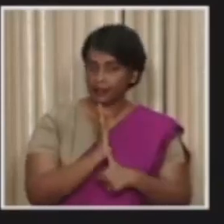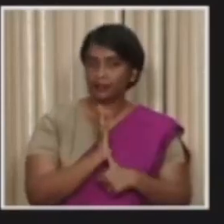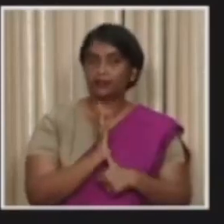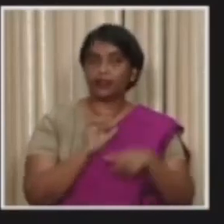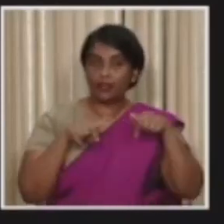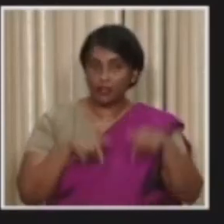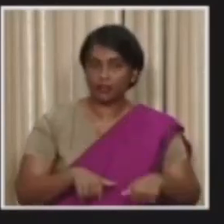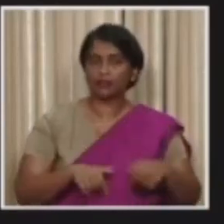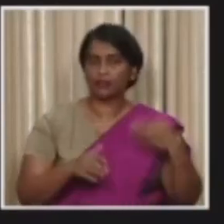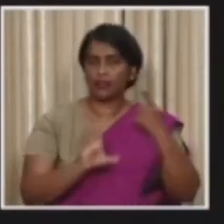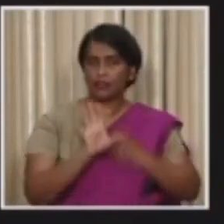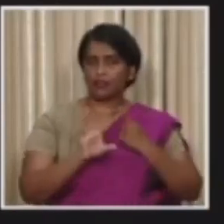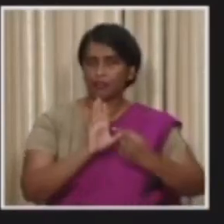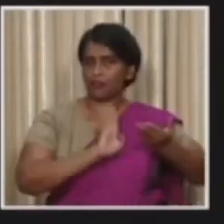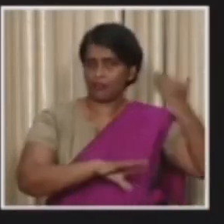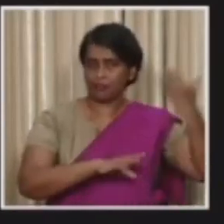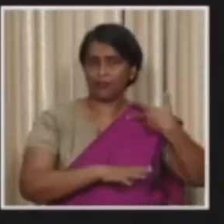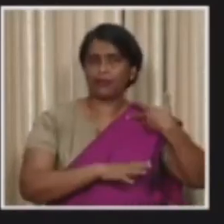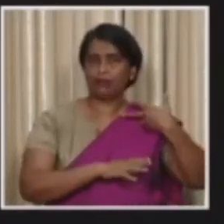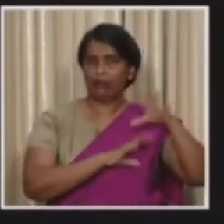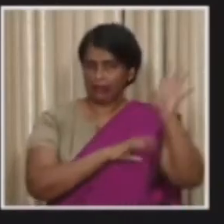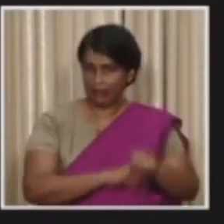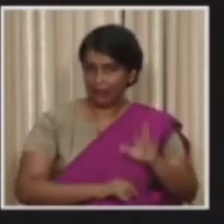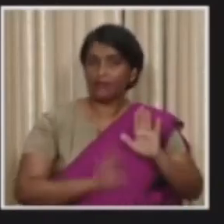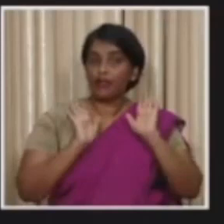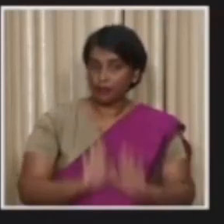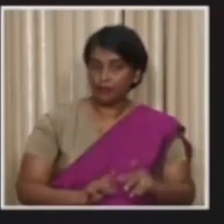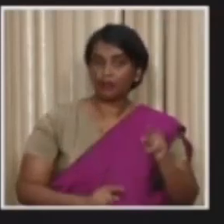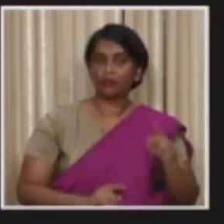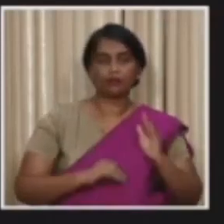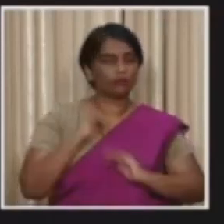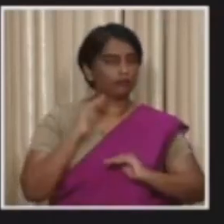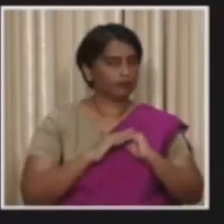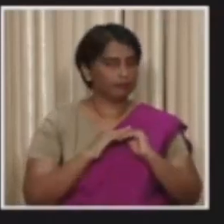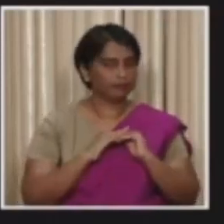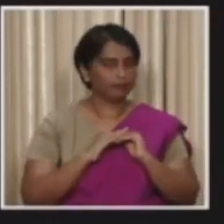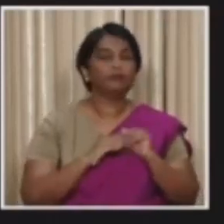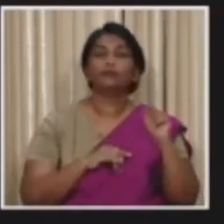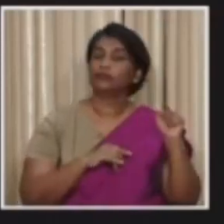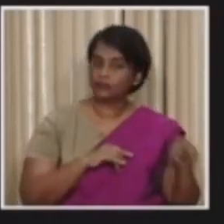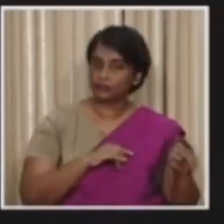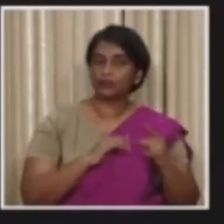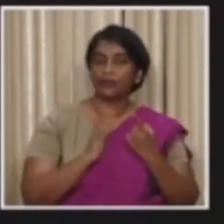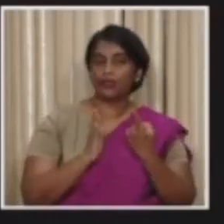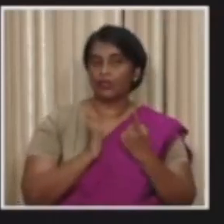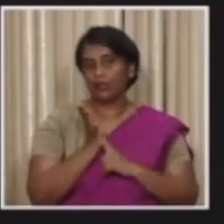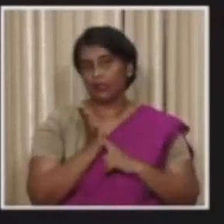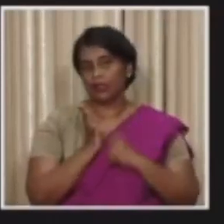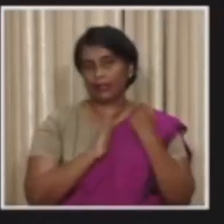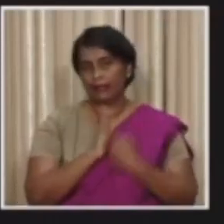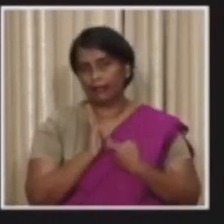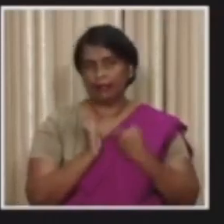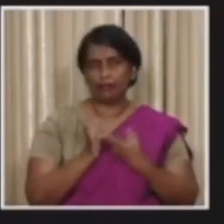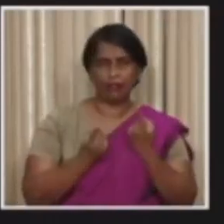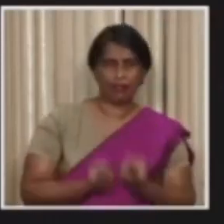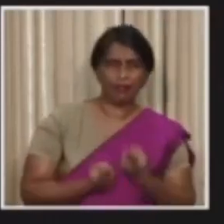දැන් කාලෙක අවුරුදු කීපයකට පෙර ගෙන තිබුණා නමුත් ප්‍රායෝගිකව එම නීතියේ යම් යම් තිබුණු අඩුපාඩු තියෙනවායි කියන